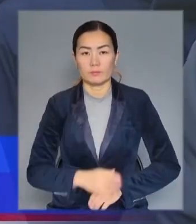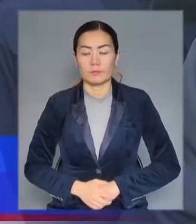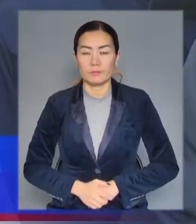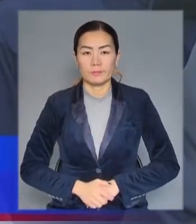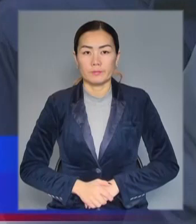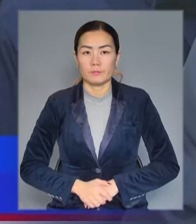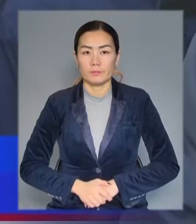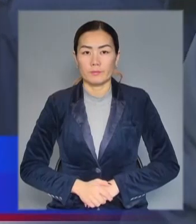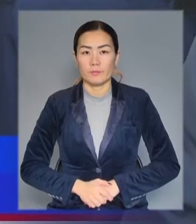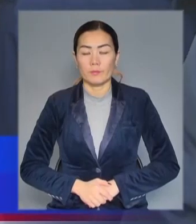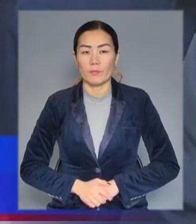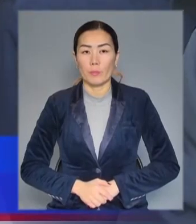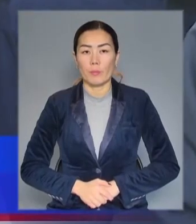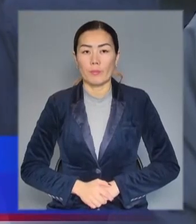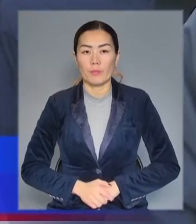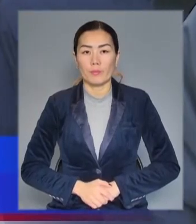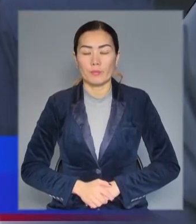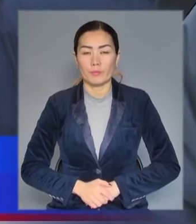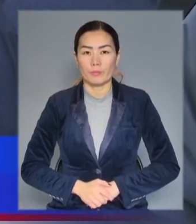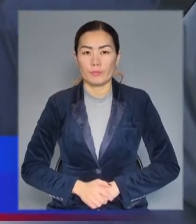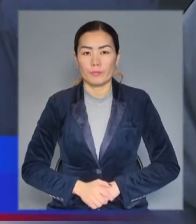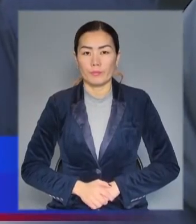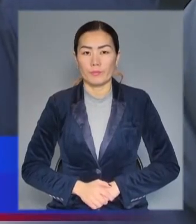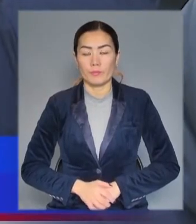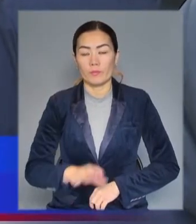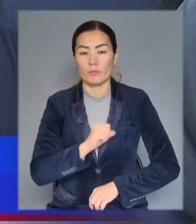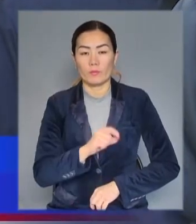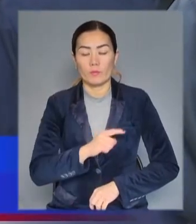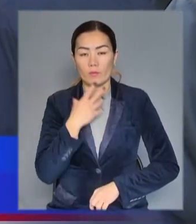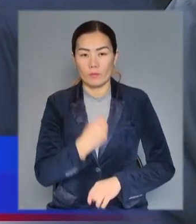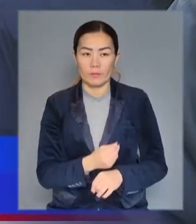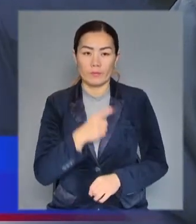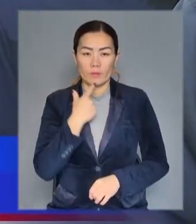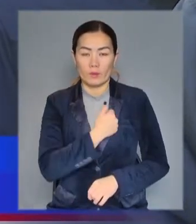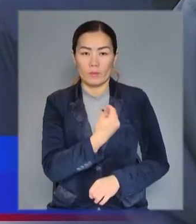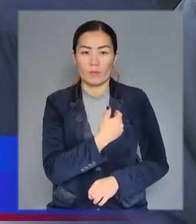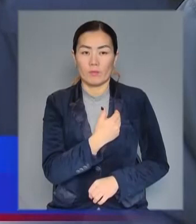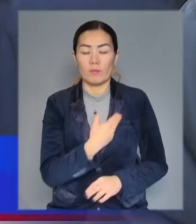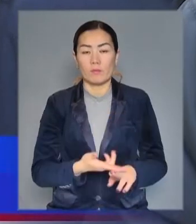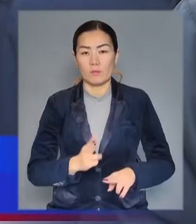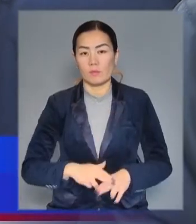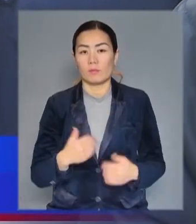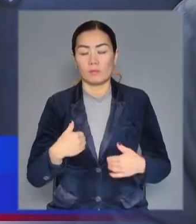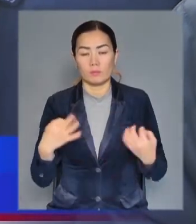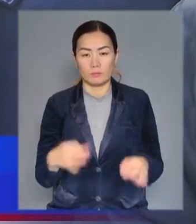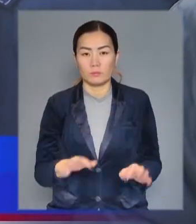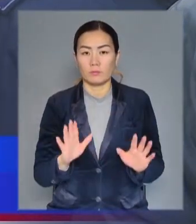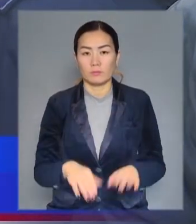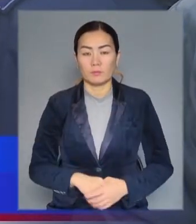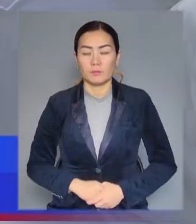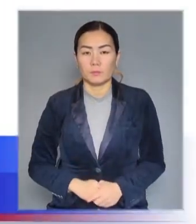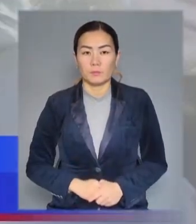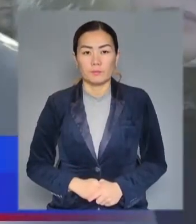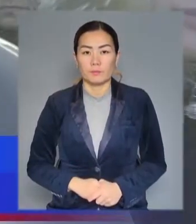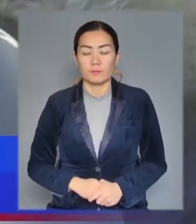деймін. Одан алдында борыштары ғой енді, міндеттері. Иә, жігіттік өзінің несін көрсетейін деп кетіп жатыр ғой енді. Қайрат тілеймін бәріне де. Аман